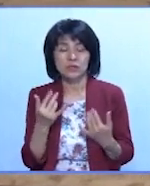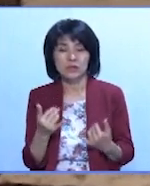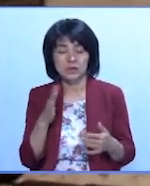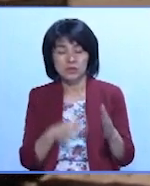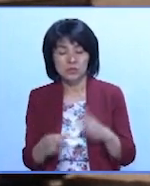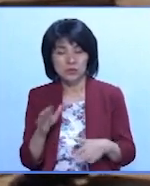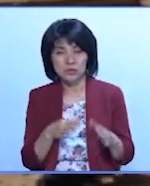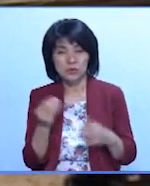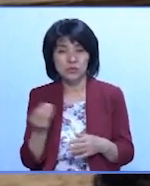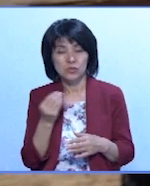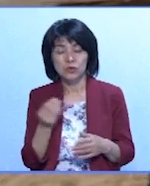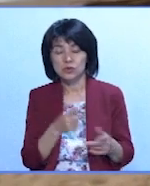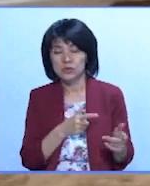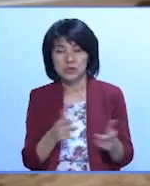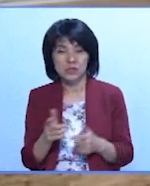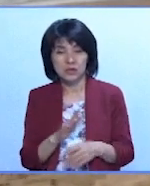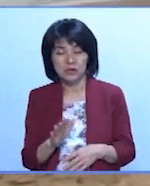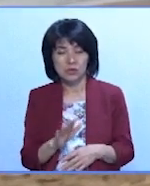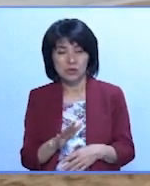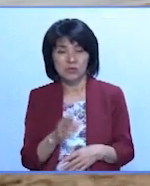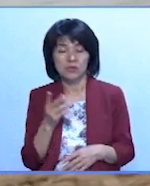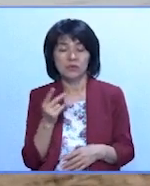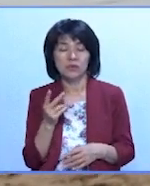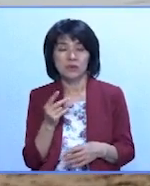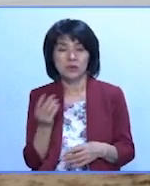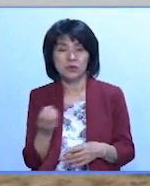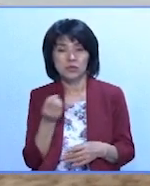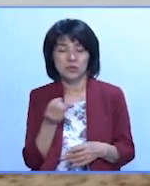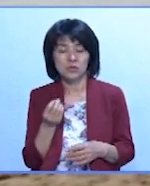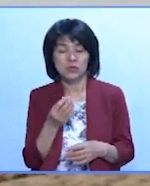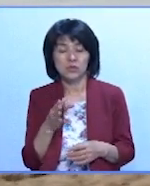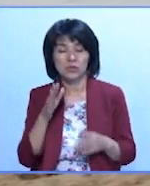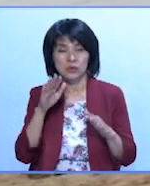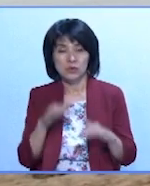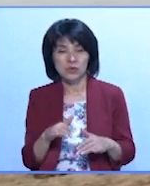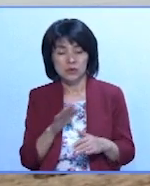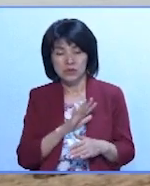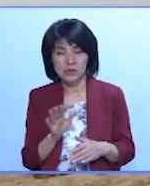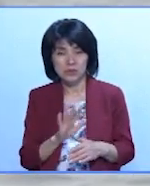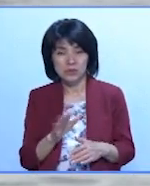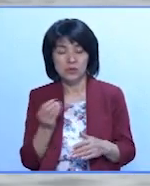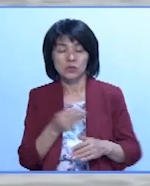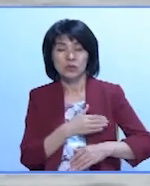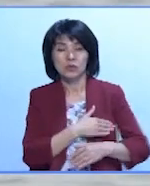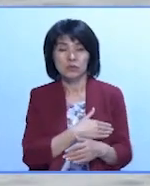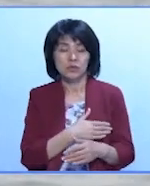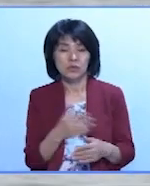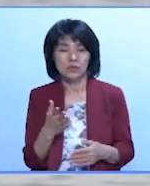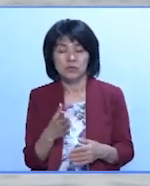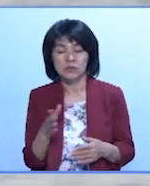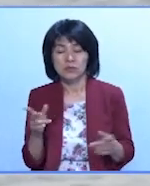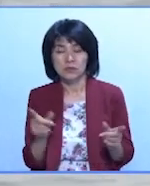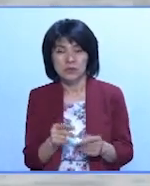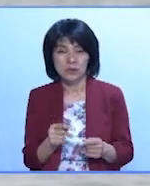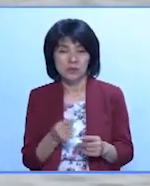жағалау әлі шомылу маусымына дайын емес. Екіншіден, Ертіс өзеніндегі су деңгейі жоғары. Әрі судағы температурада талапқа сай емес. Сондықтан